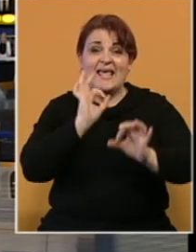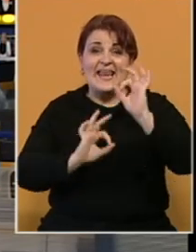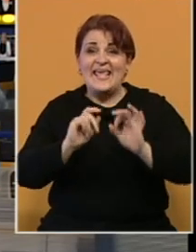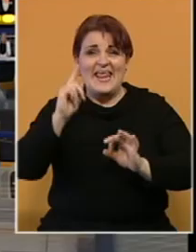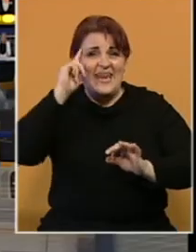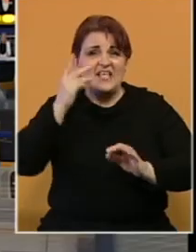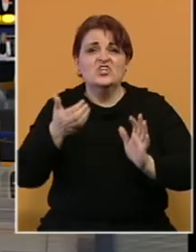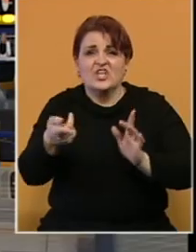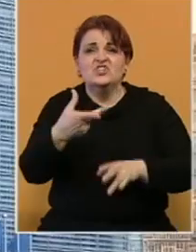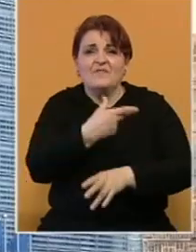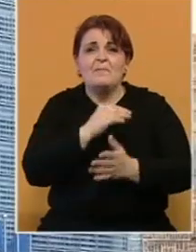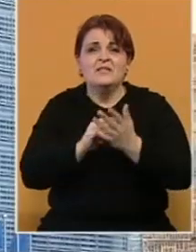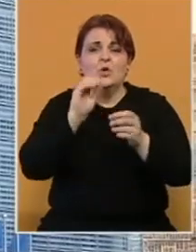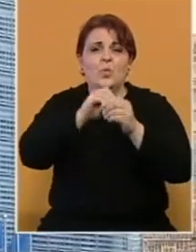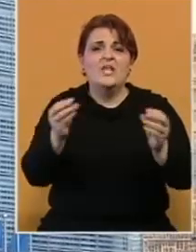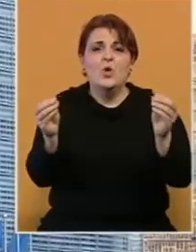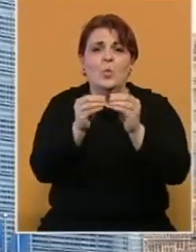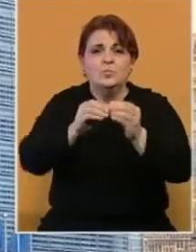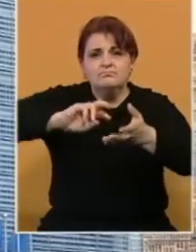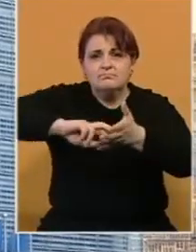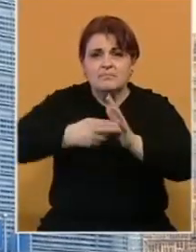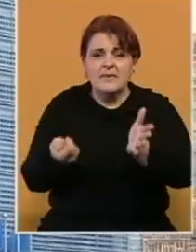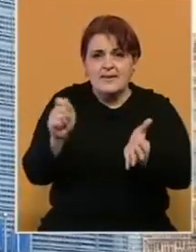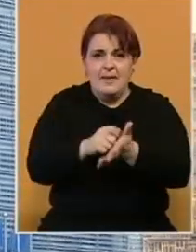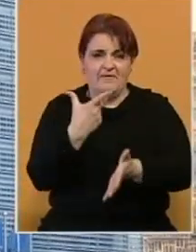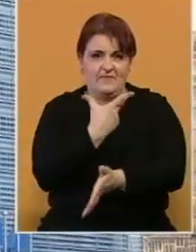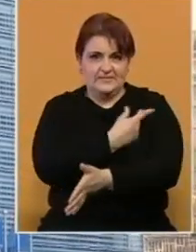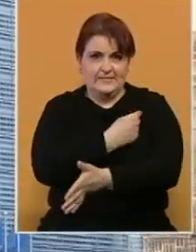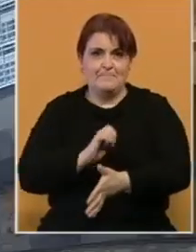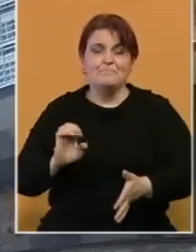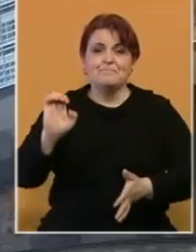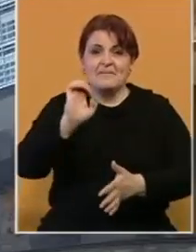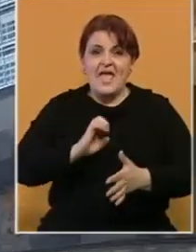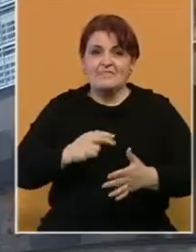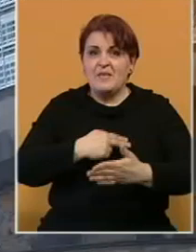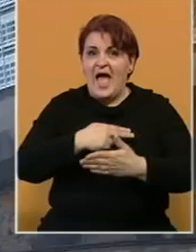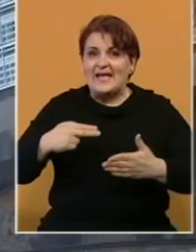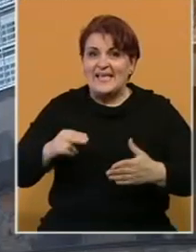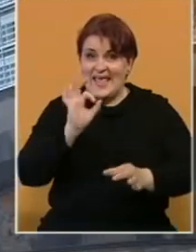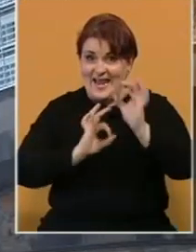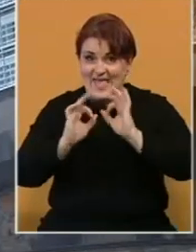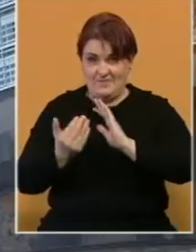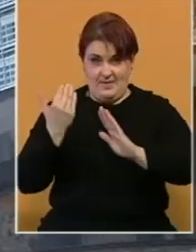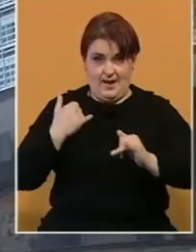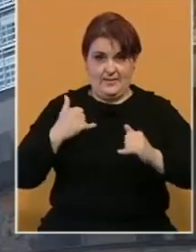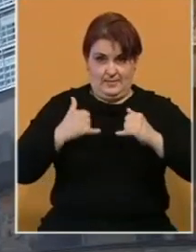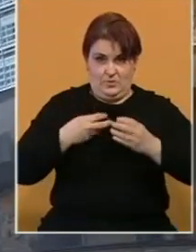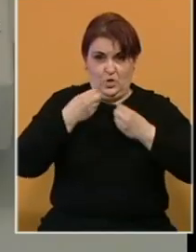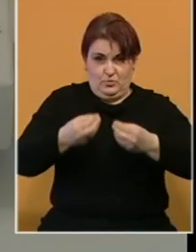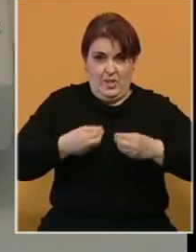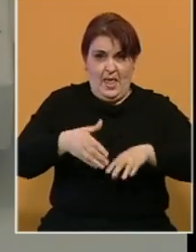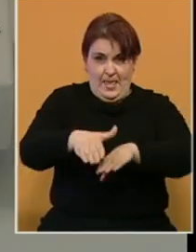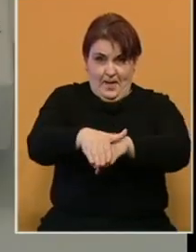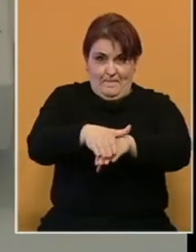lijekove ne znači nužno da će ta vakcina biti uključena u zajedničku strategiju nabavke vakcina. Evropska agencija za lijekove je ranije danas saopštila